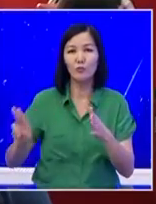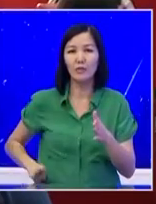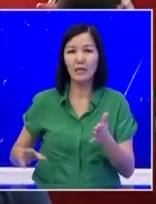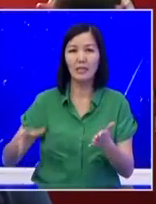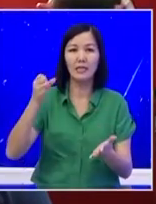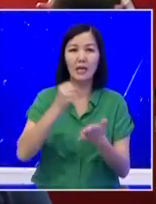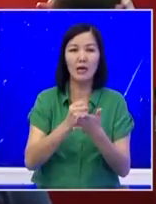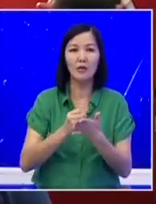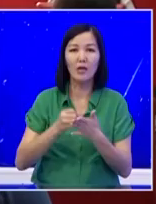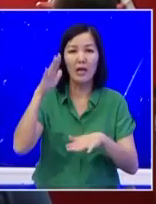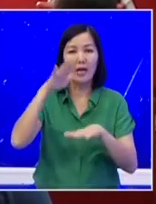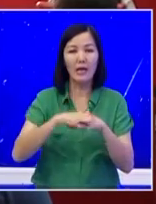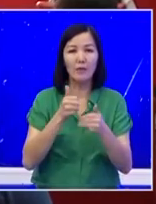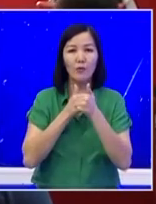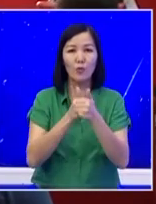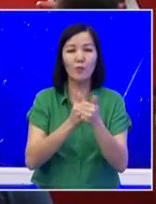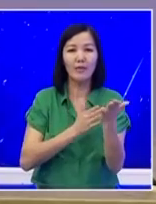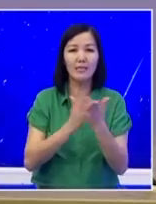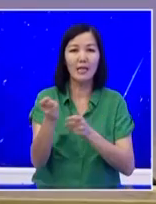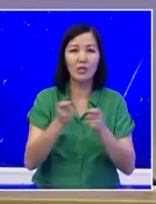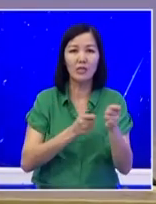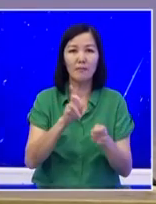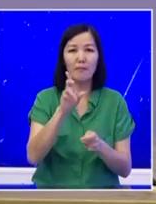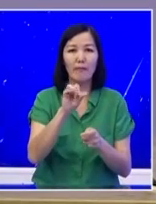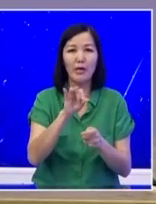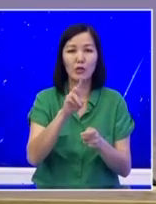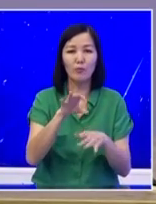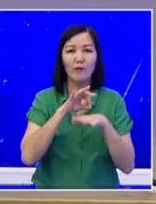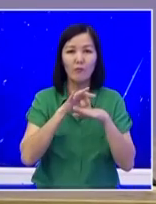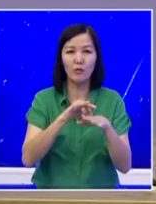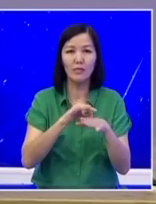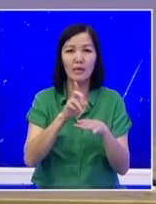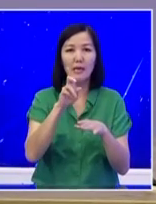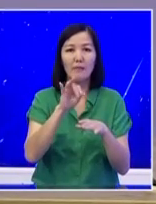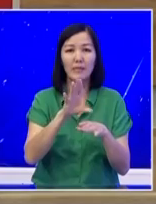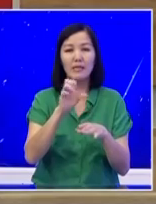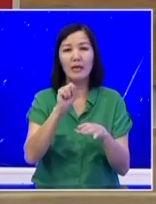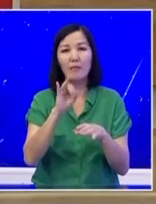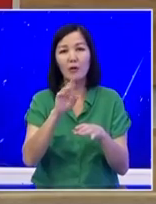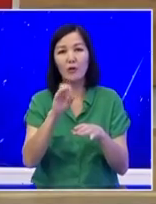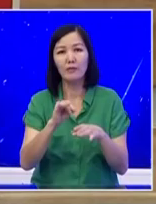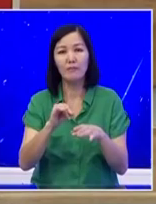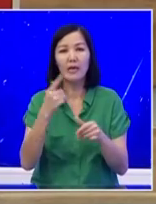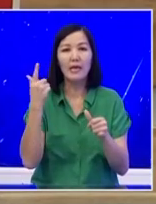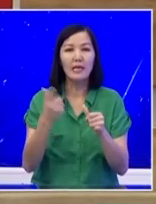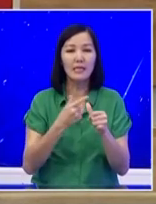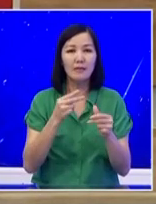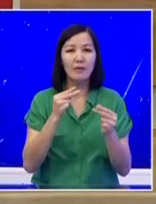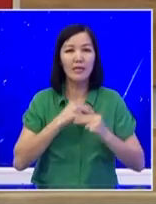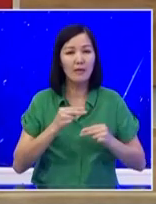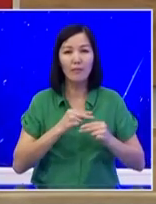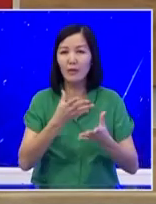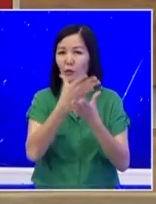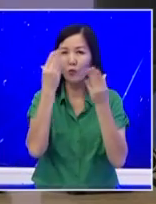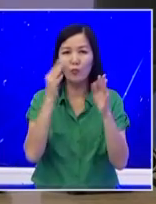рәсімін әкім орынбасары сала жетекшісі Батыржан Байжұманов өткізді. Ол Бейсен Абайлы Құранбектің есімі де, еңбегі